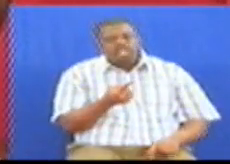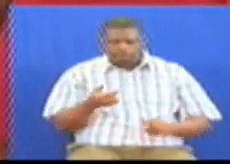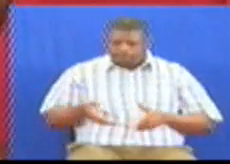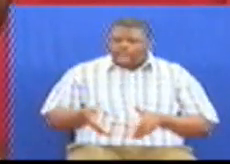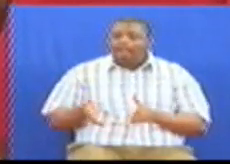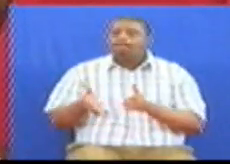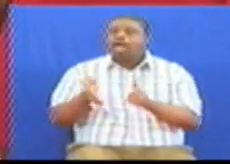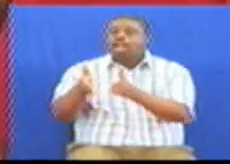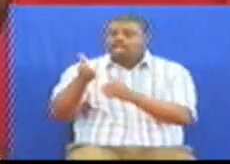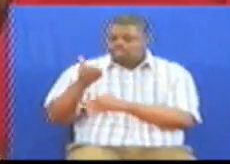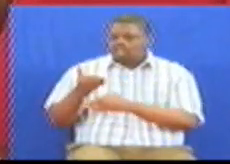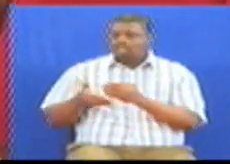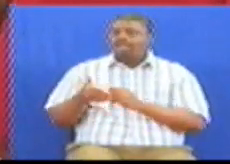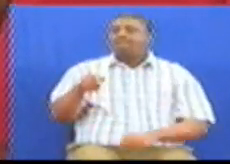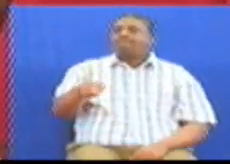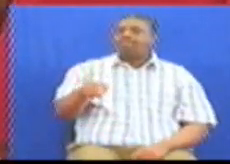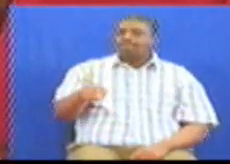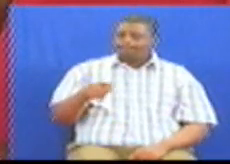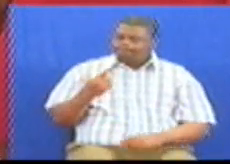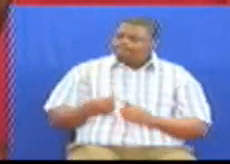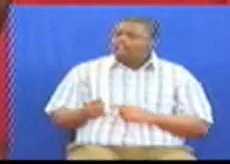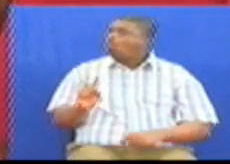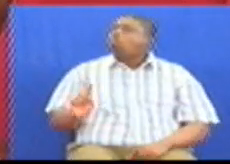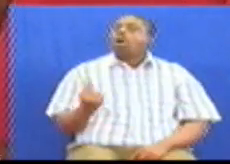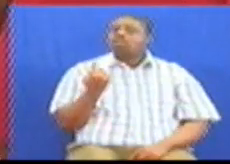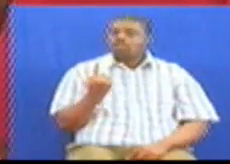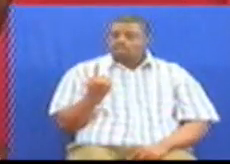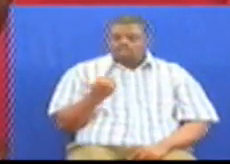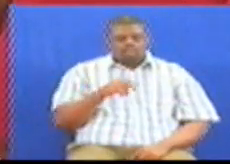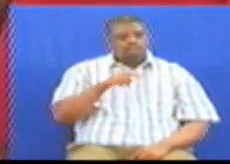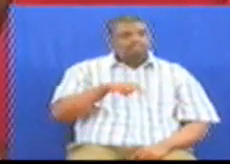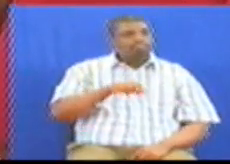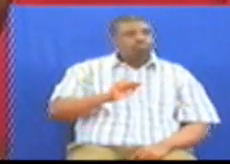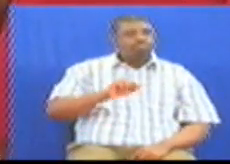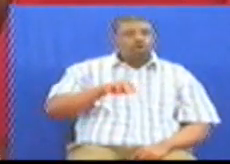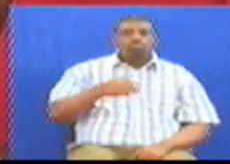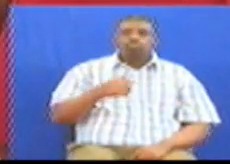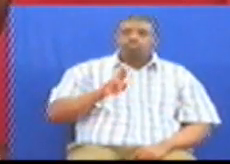Ni kwa mara ya kwanza na Mtumbo imepata lami kwa miaka yote hii,